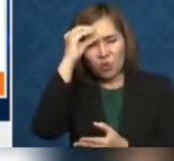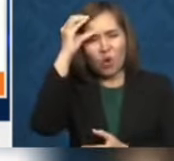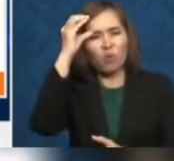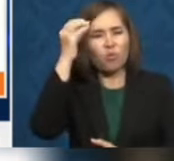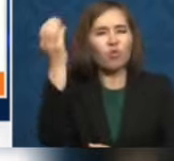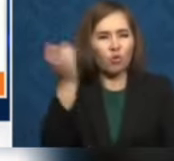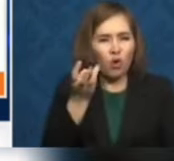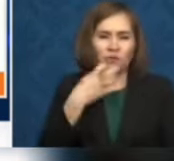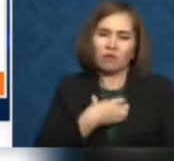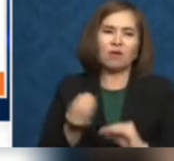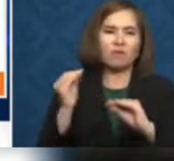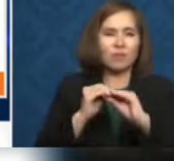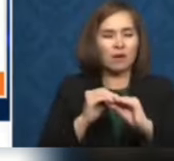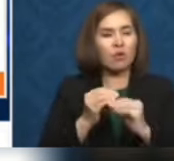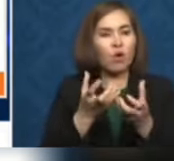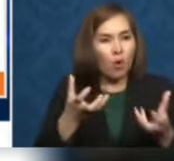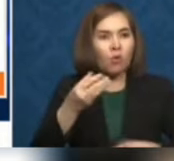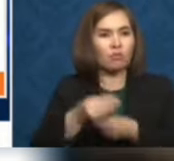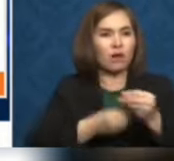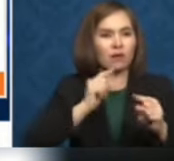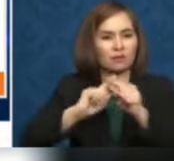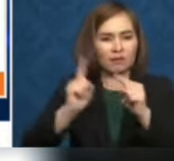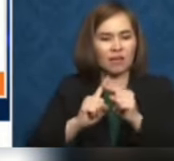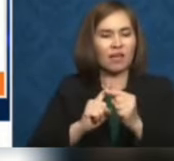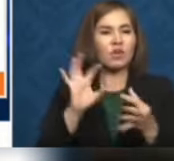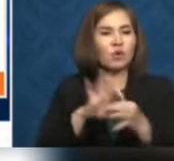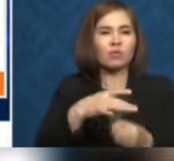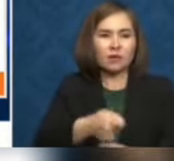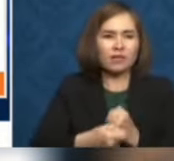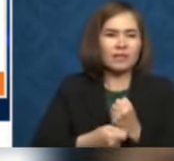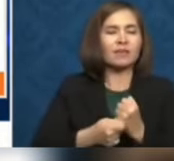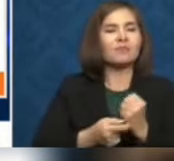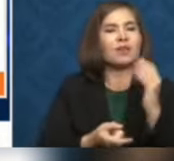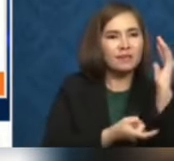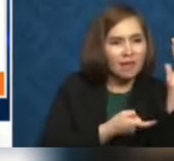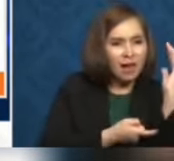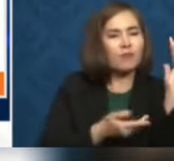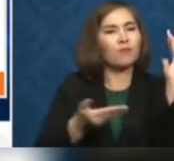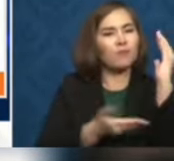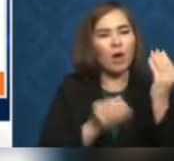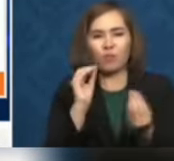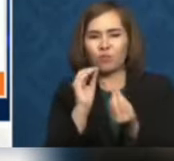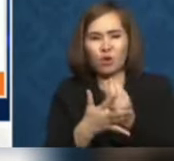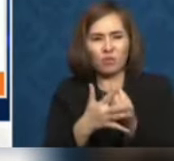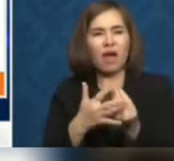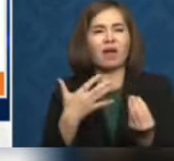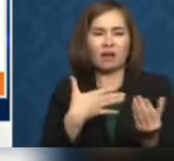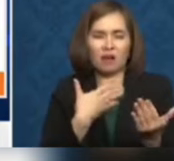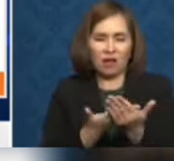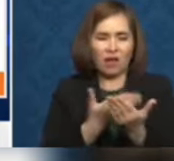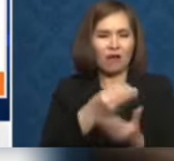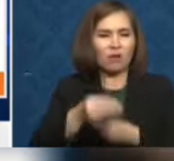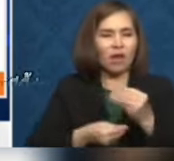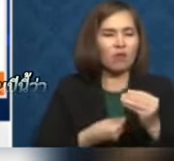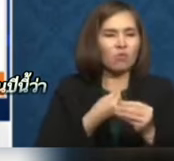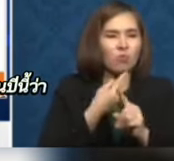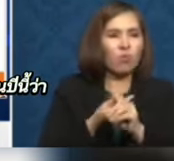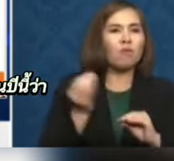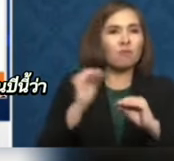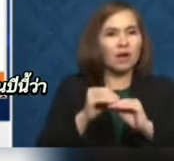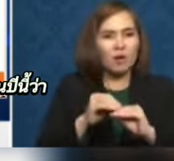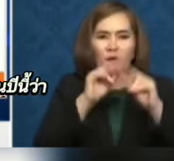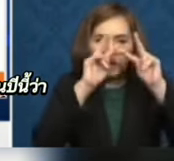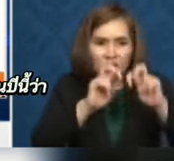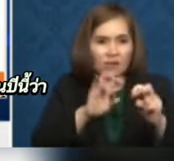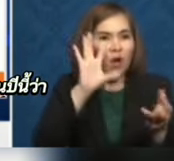เพิ่มมูลค่าให้กับสินค้าการเกษตรยางปาล์ผลไม้ทั้งหมดทั้งมวลนี้เป็นการศึกษาจากทางสภาพัฒก็ดีเป็นการศึกษาจาก